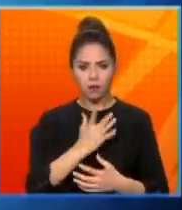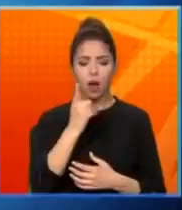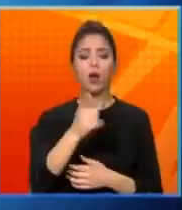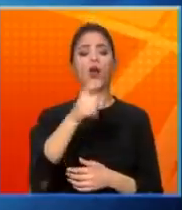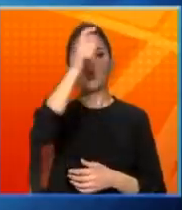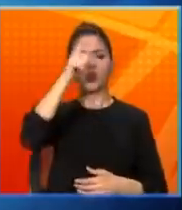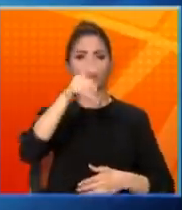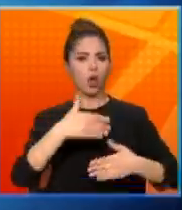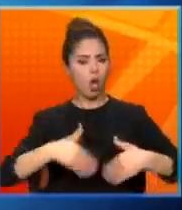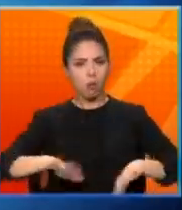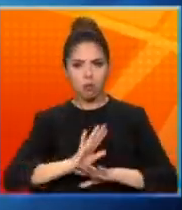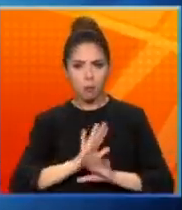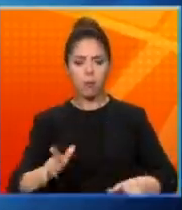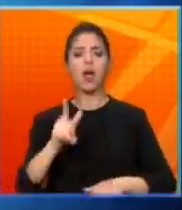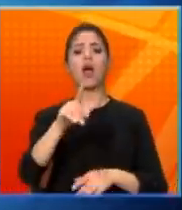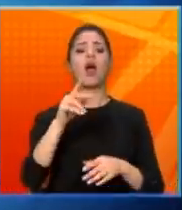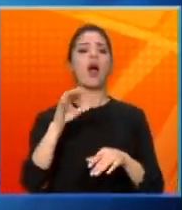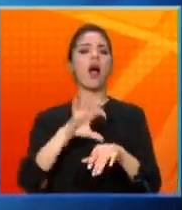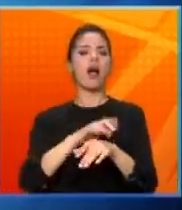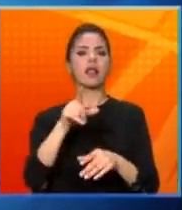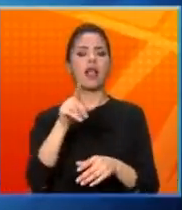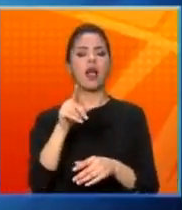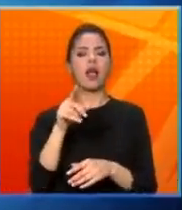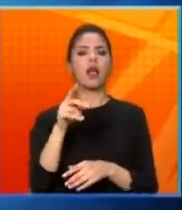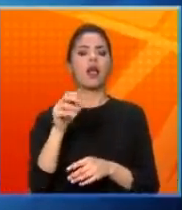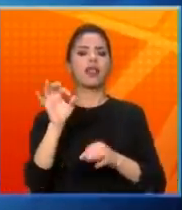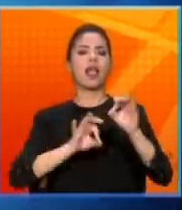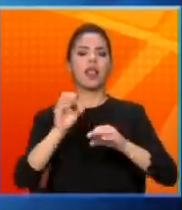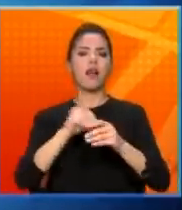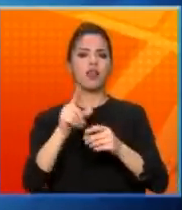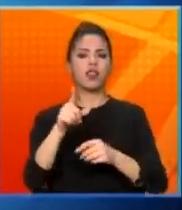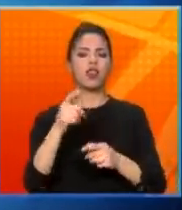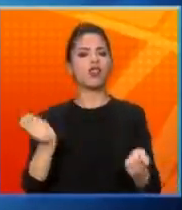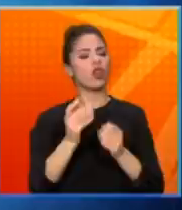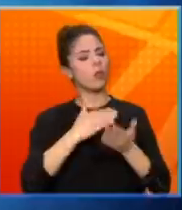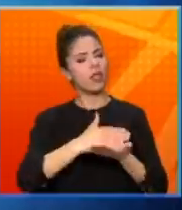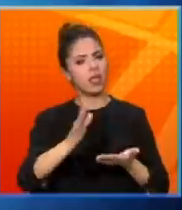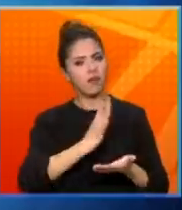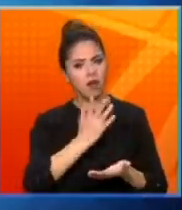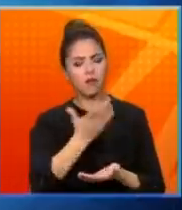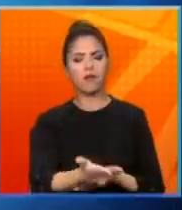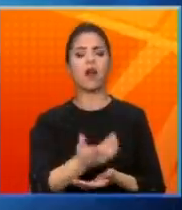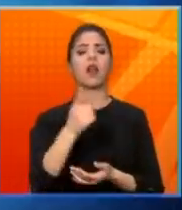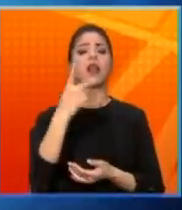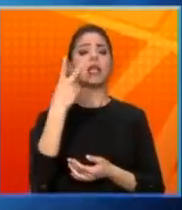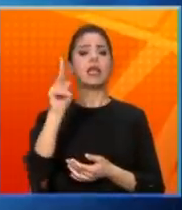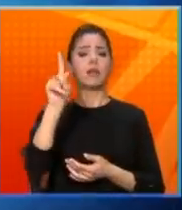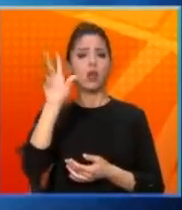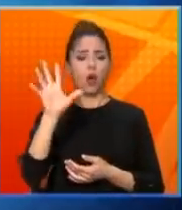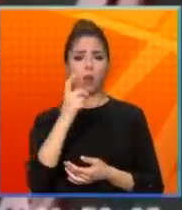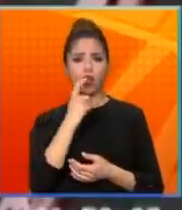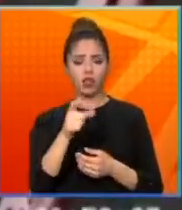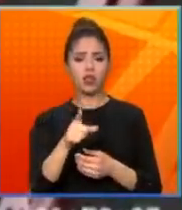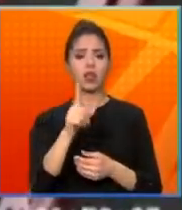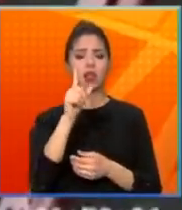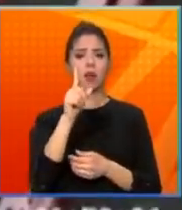önlemlerini aldı ama hastalığın tedavisi için de çalışmalar sürüyor. Farmakoloji uzmanı Profesör Doktor İbrahim Benter, 2015 yılında